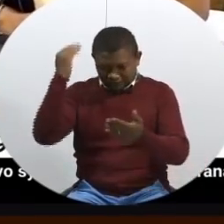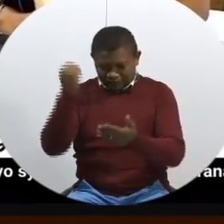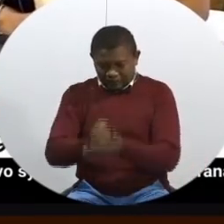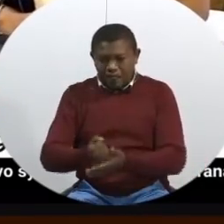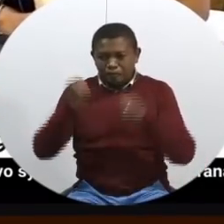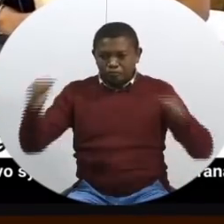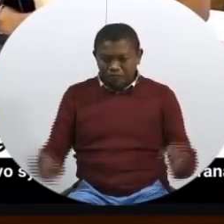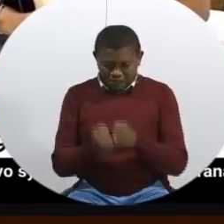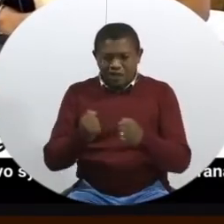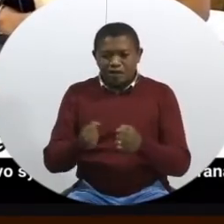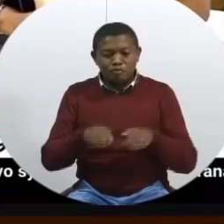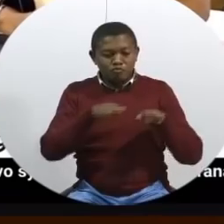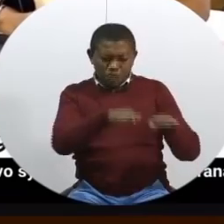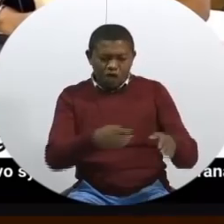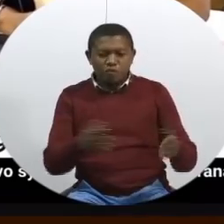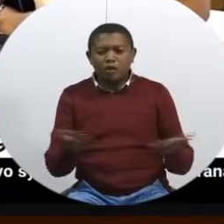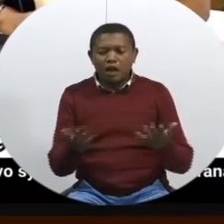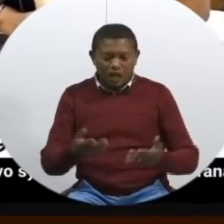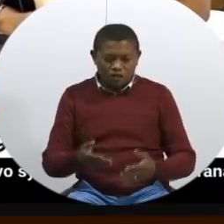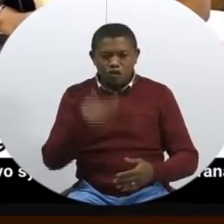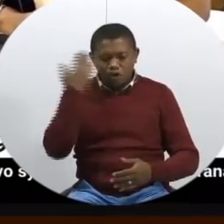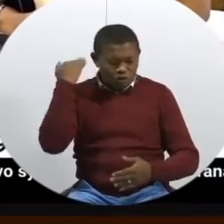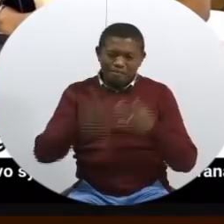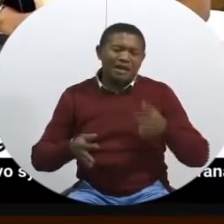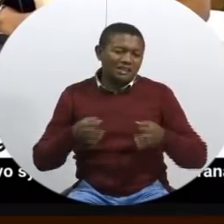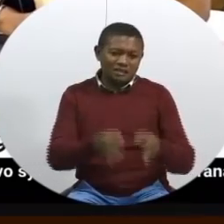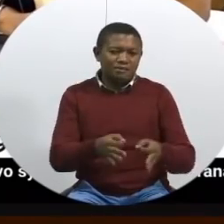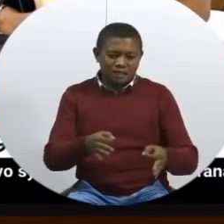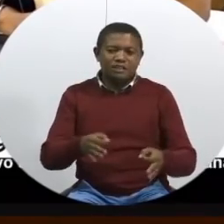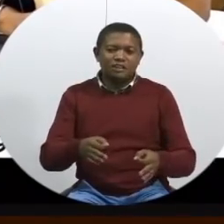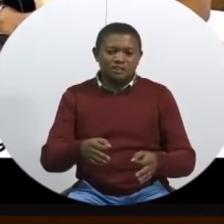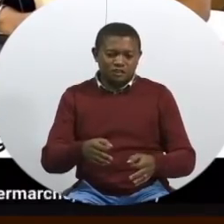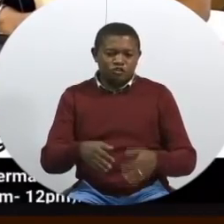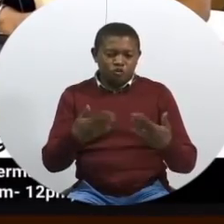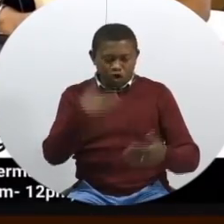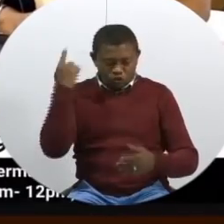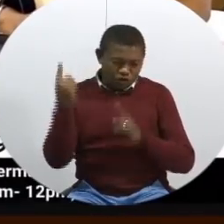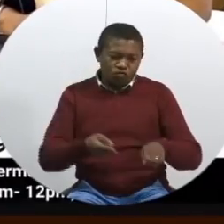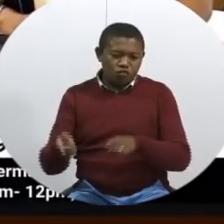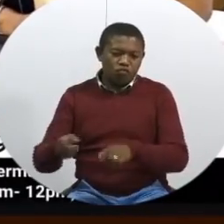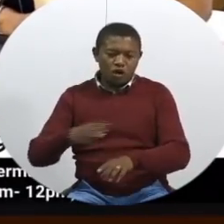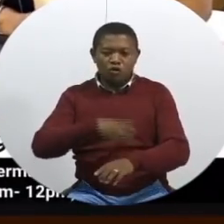mba ia mba tsisiny ny olona maty a amin'ireo a tratra ny valana retina ireo